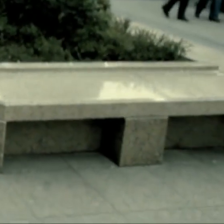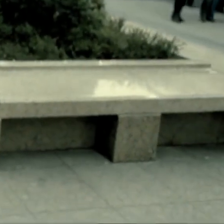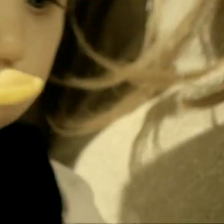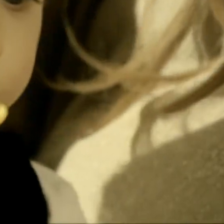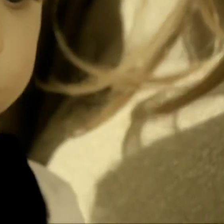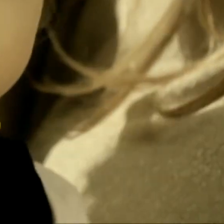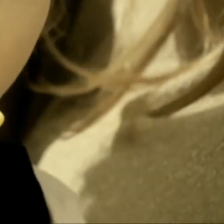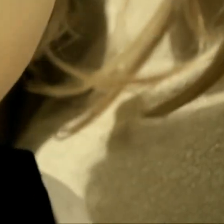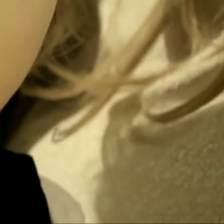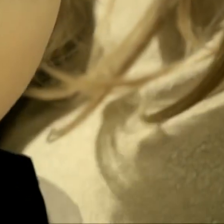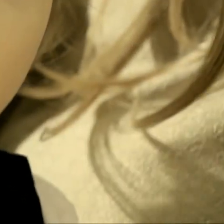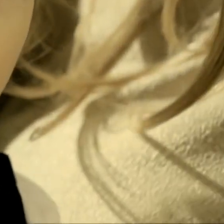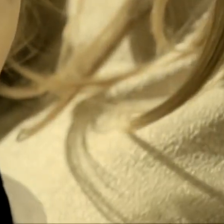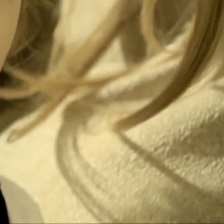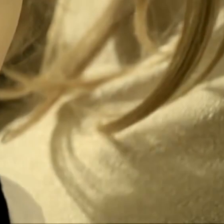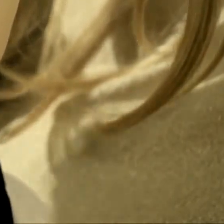Ptice ti pjevaju